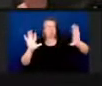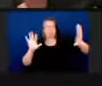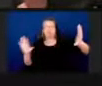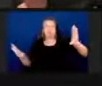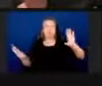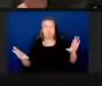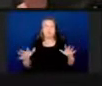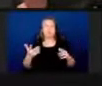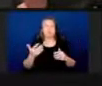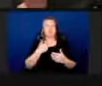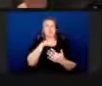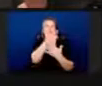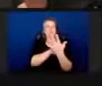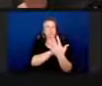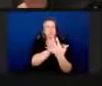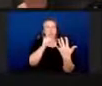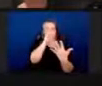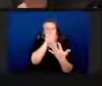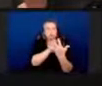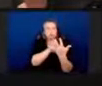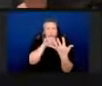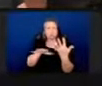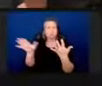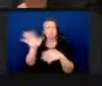kwa mfano, majengo.